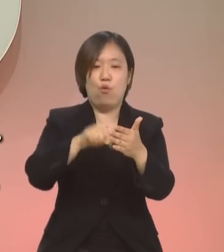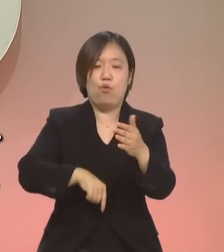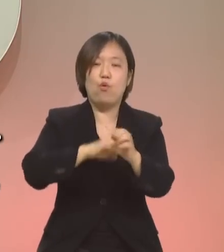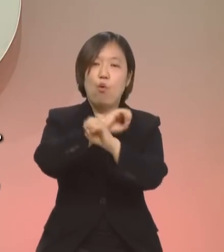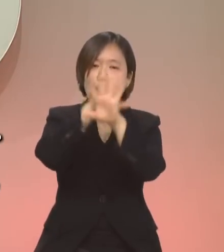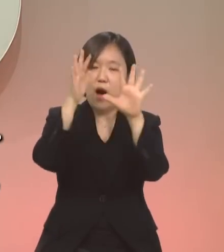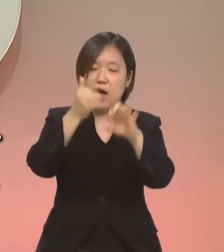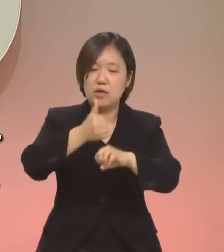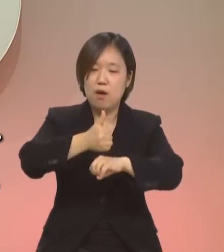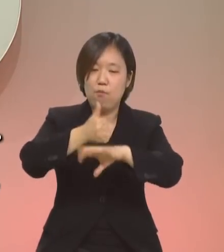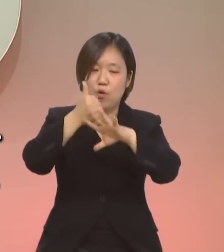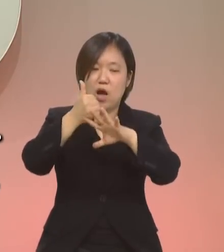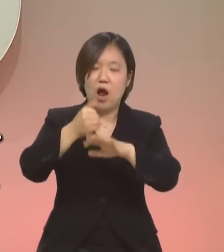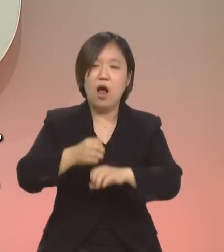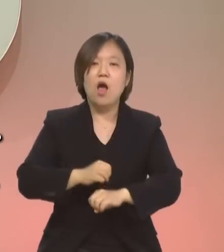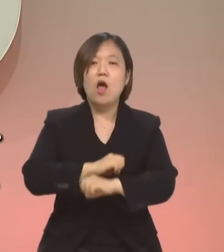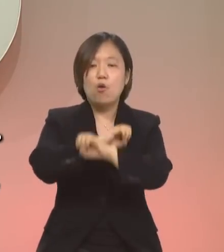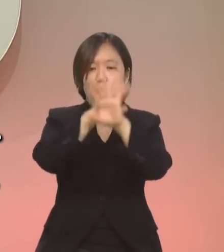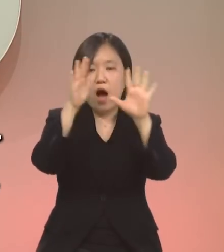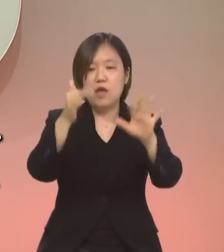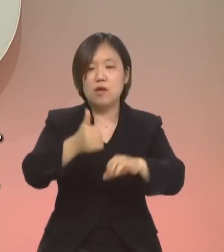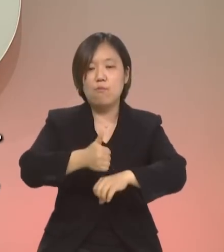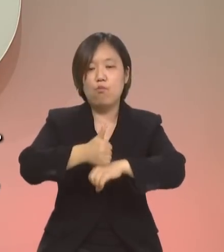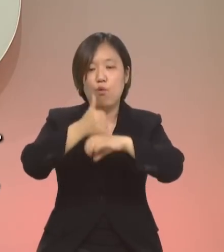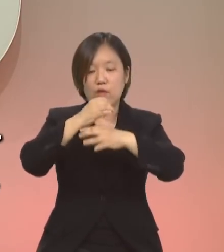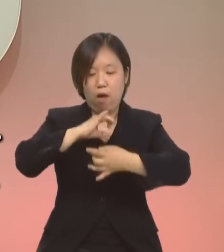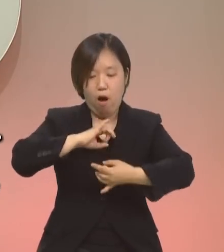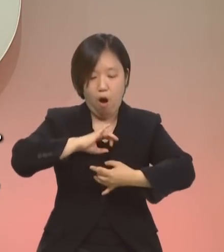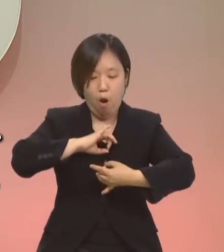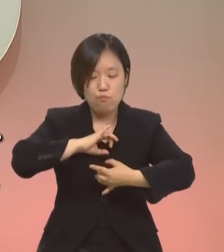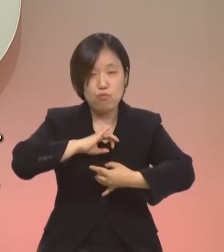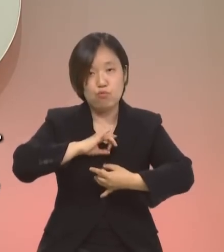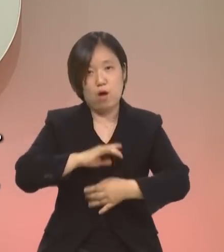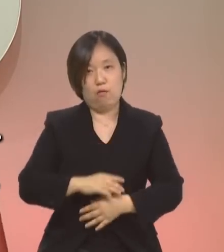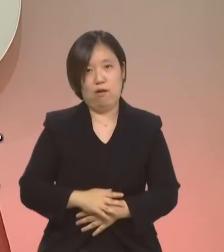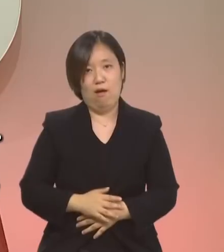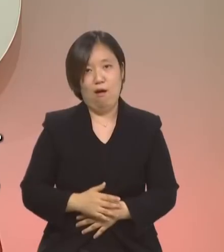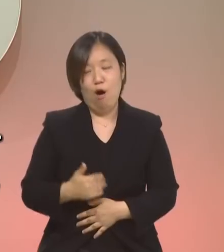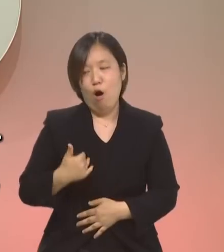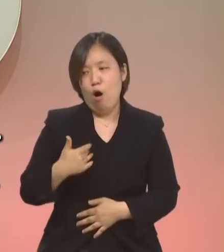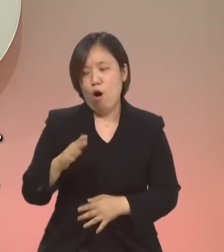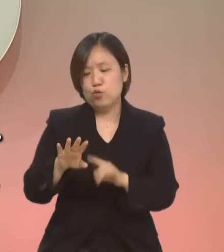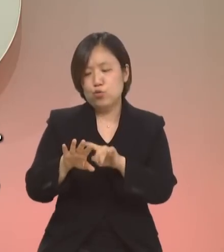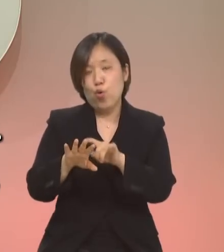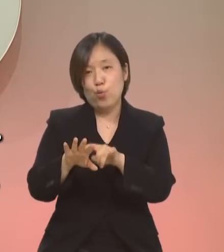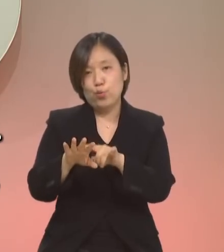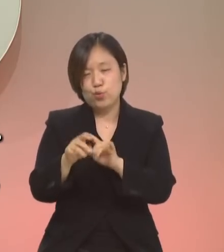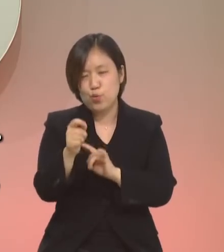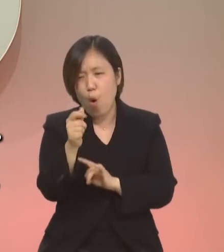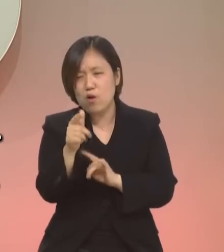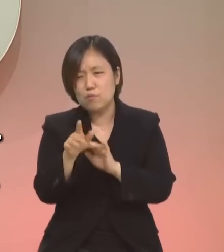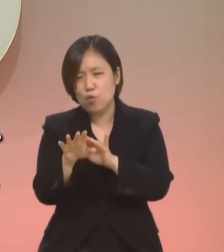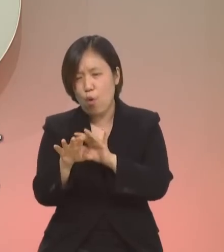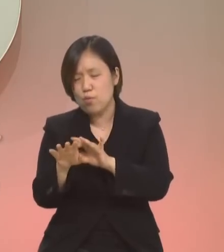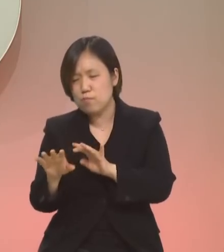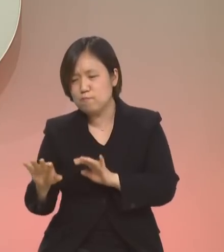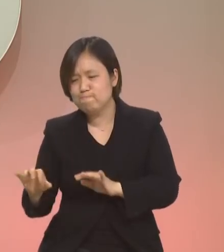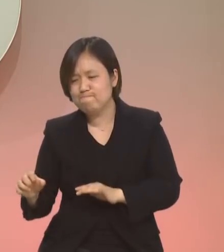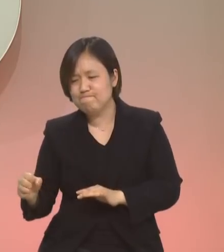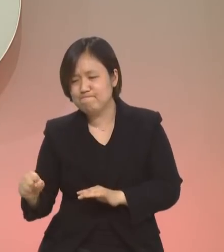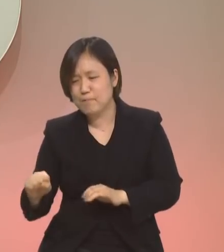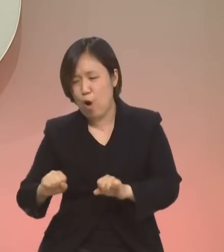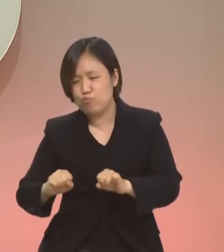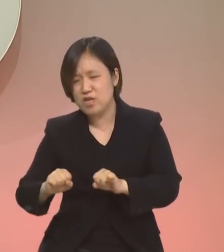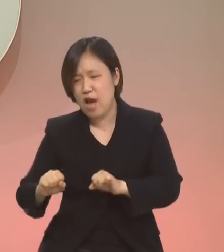관세음보살 관세음보살 염불을 하니까 이렇게 손을 좀 움직일 수가 있더래요 손을 그래서 관세음보살